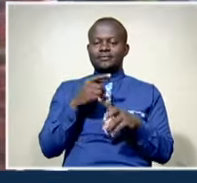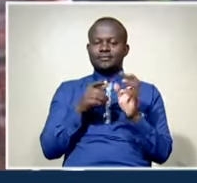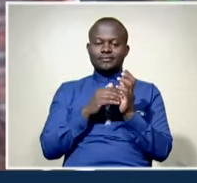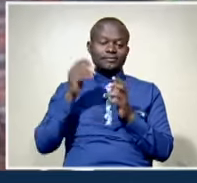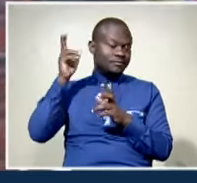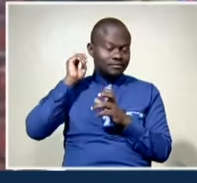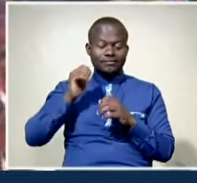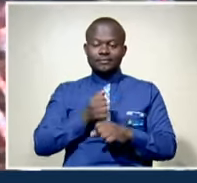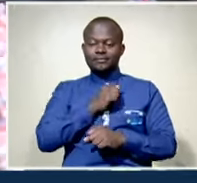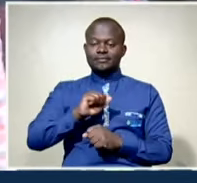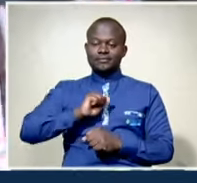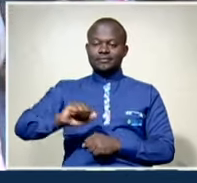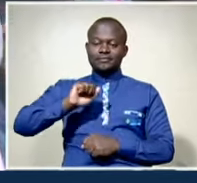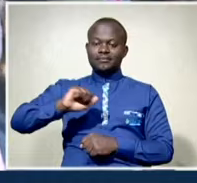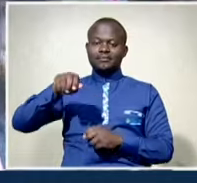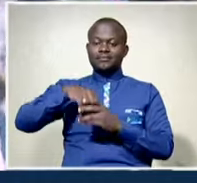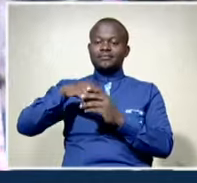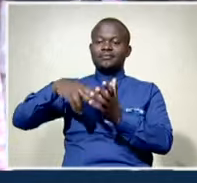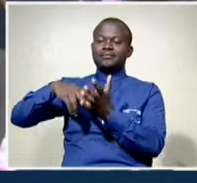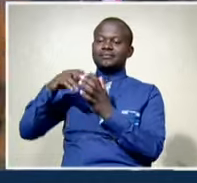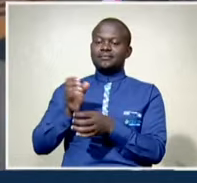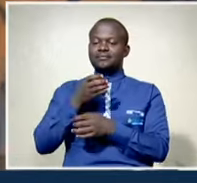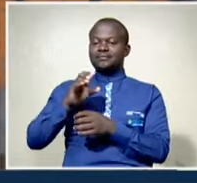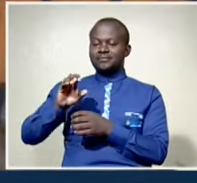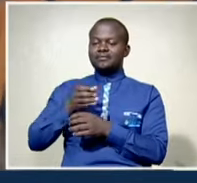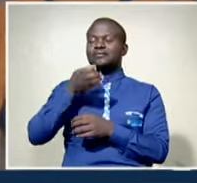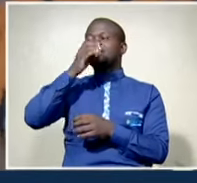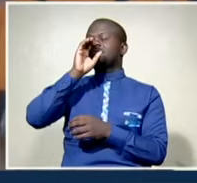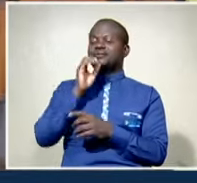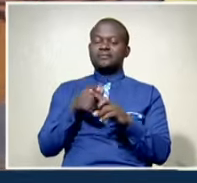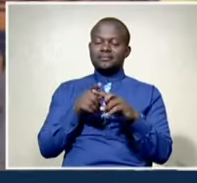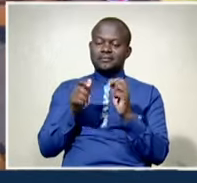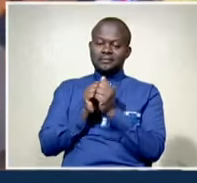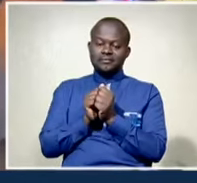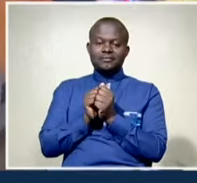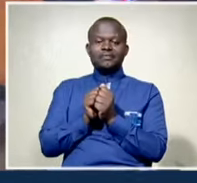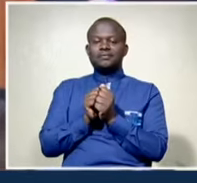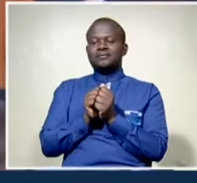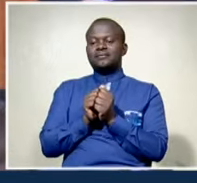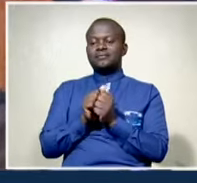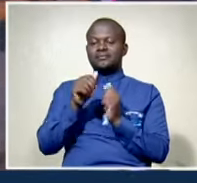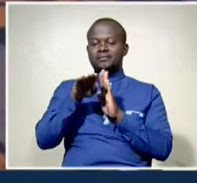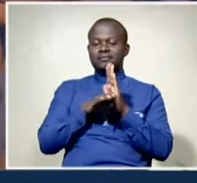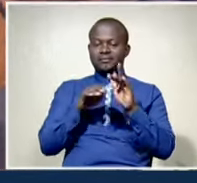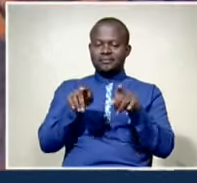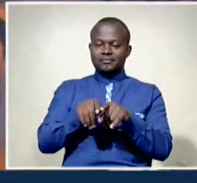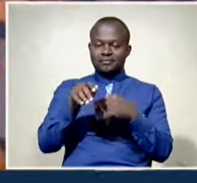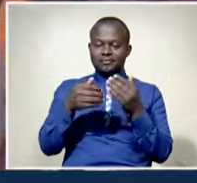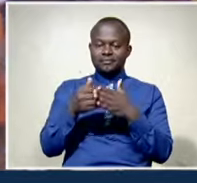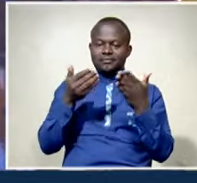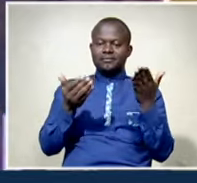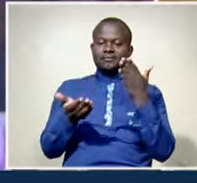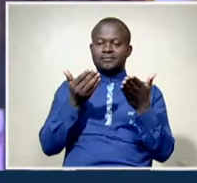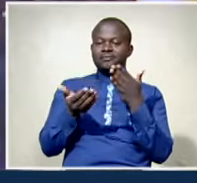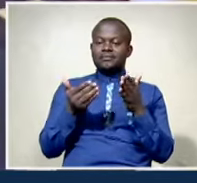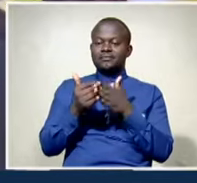kumva imiziki inyuma yanjye ni muri stand y'utubari cyangwa se aho bacururiza ibyo kunywa bitandukanye ibisembuye n'ibidasembuye iyo gahunda rero nayo irahari mbere yuko wenda mva